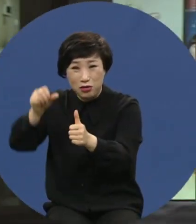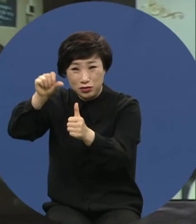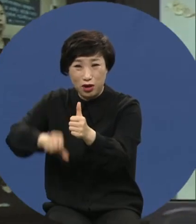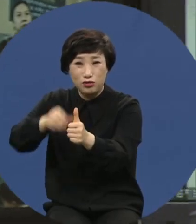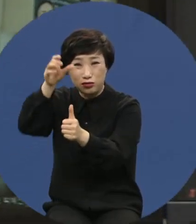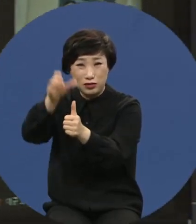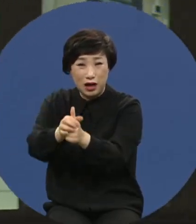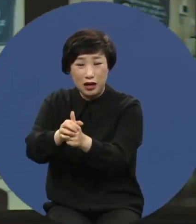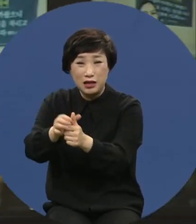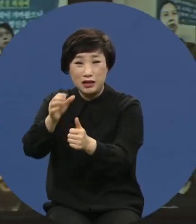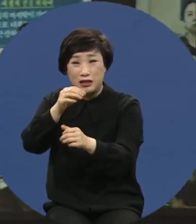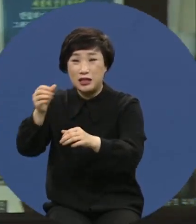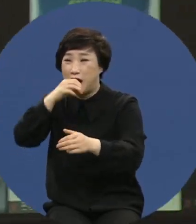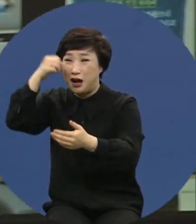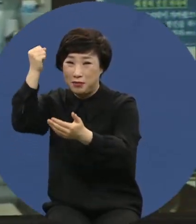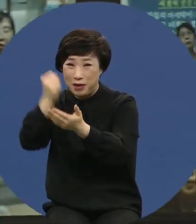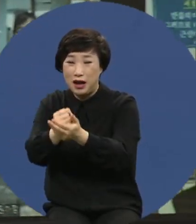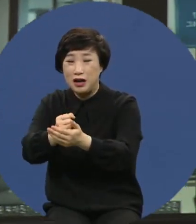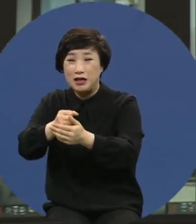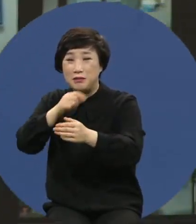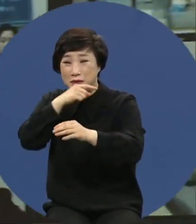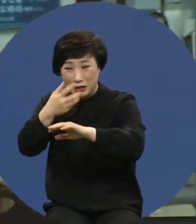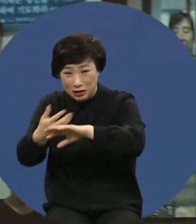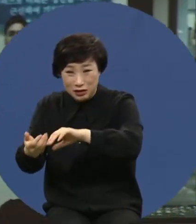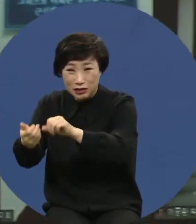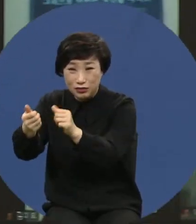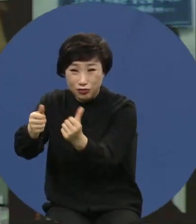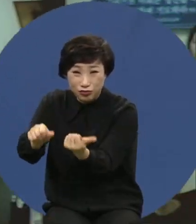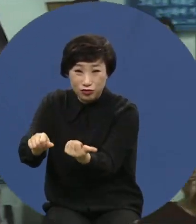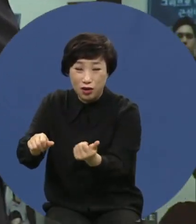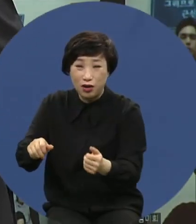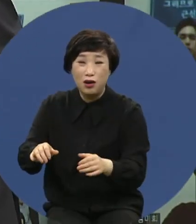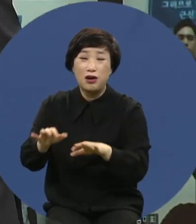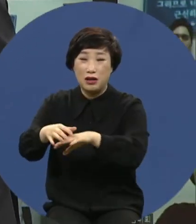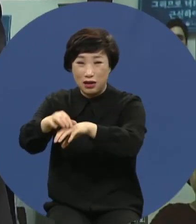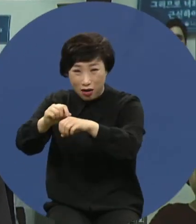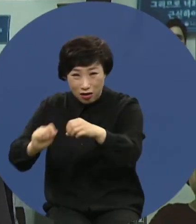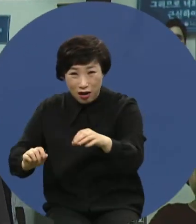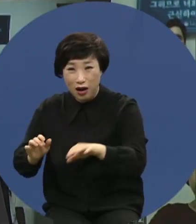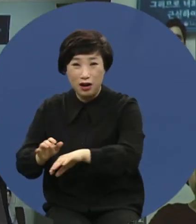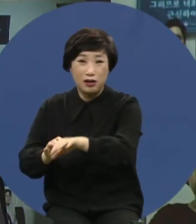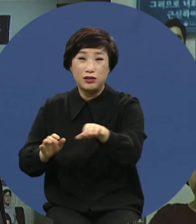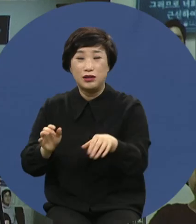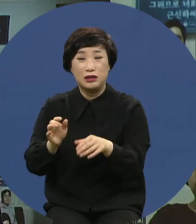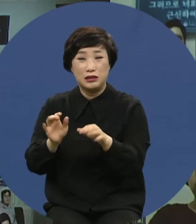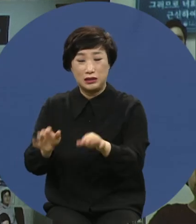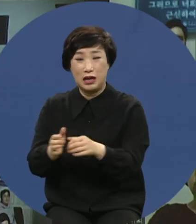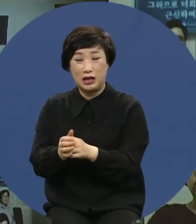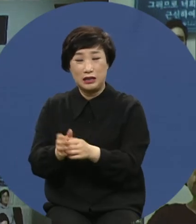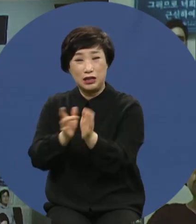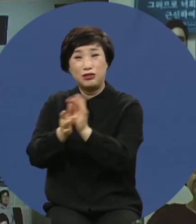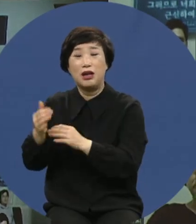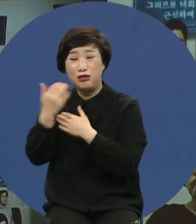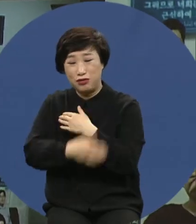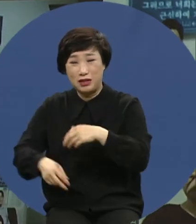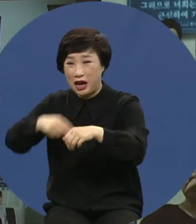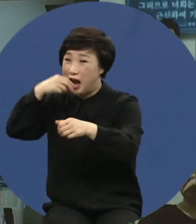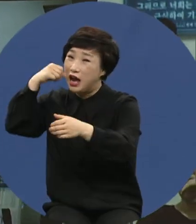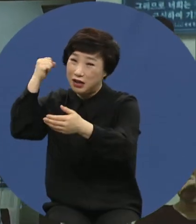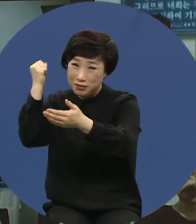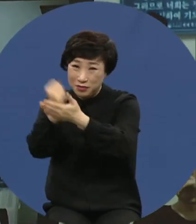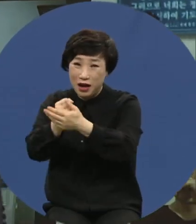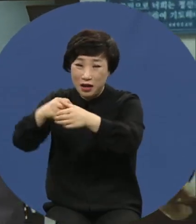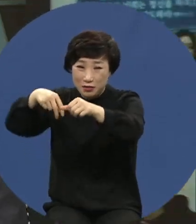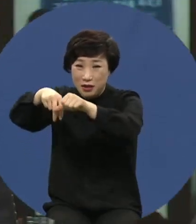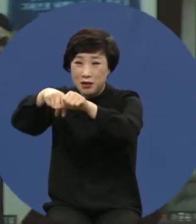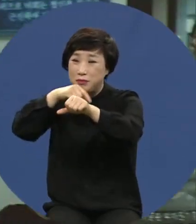저주받으며 십자가에서 잔인하게 찢어져서 걸레처럼 자기 육체를 십자가에 걸어놓고 뚝뚝